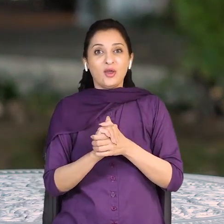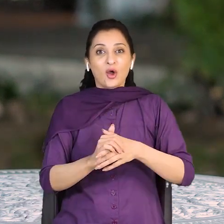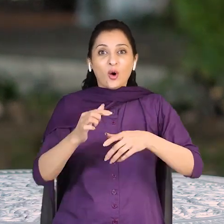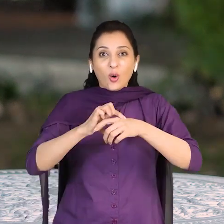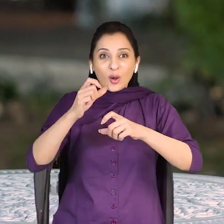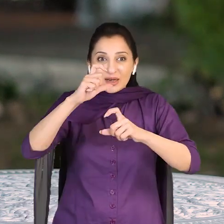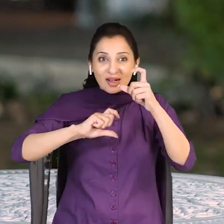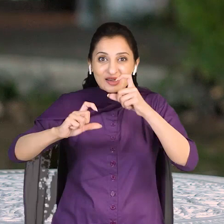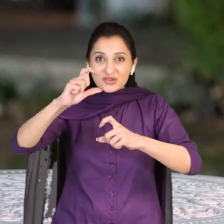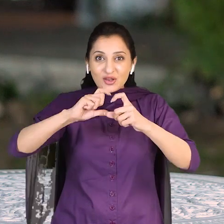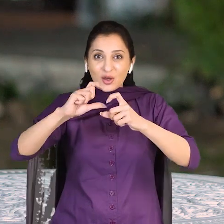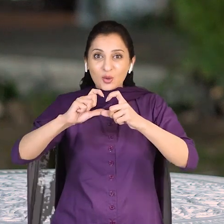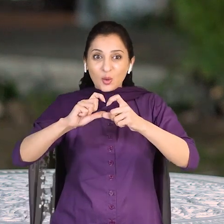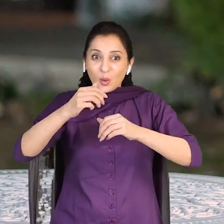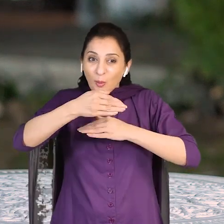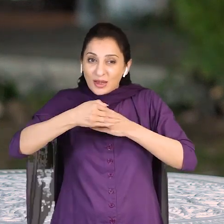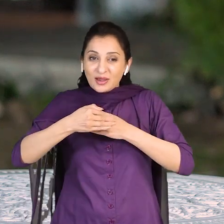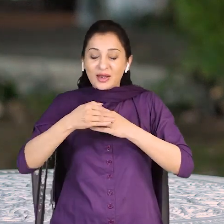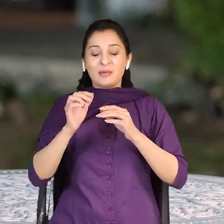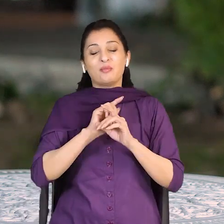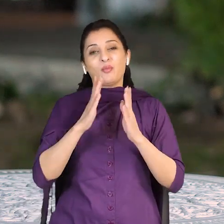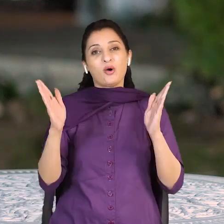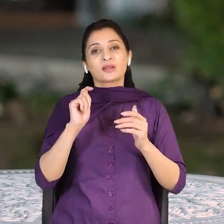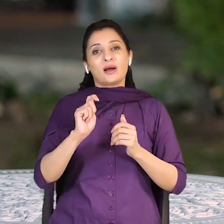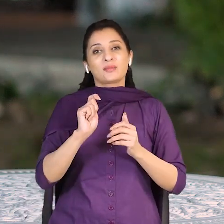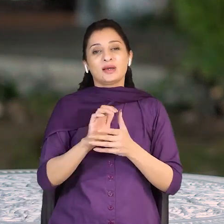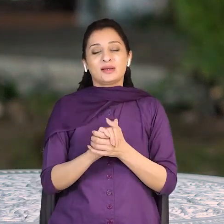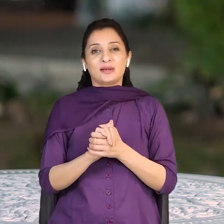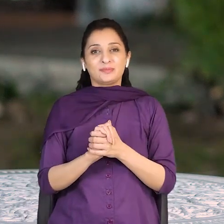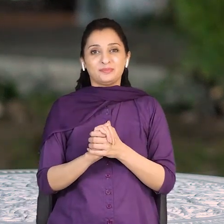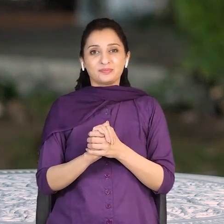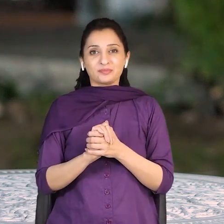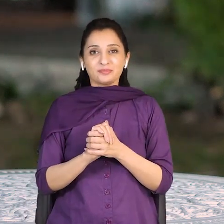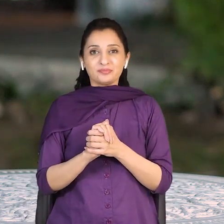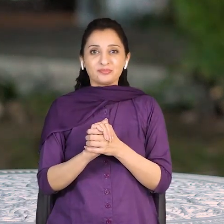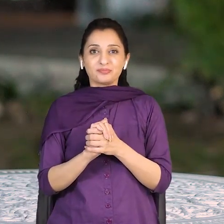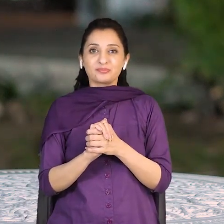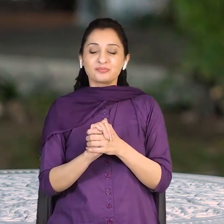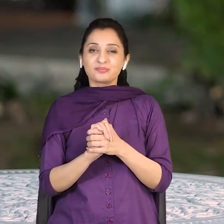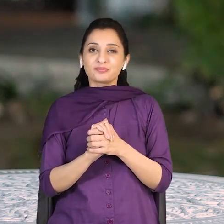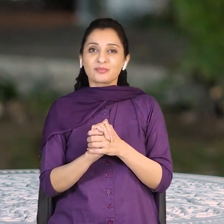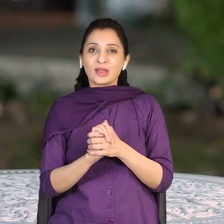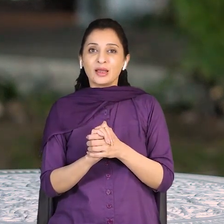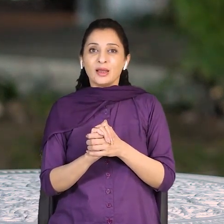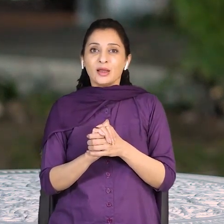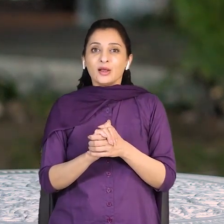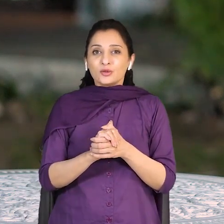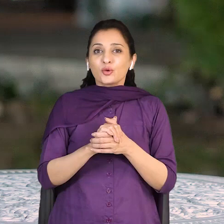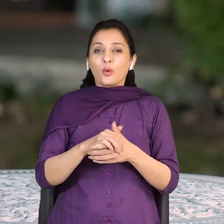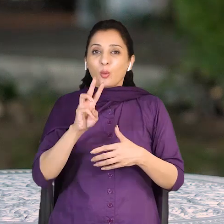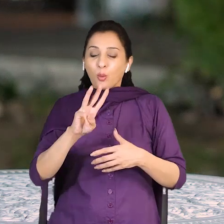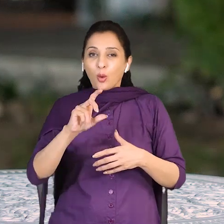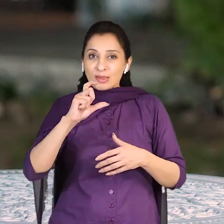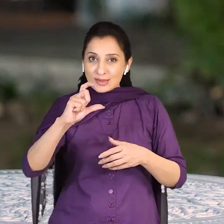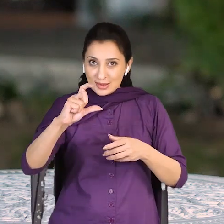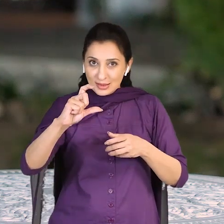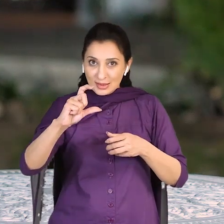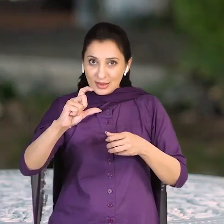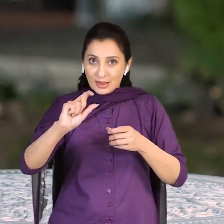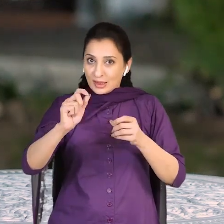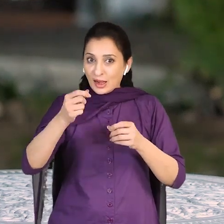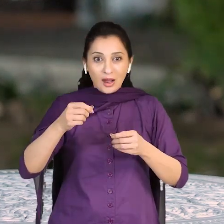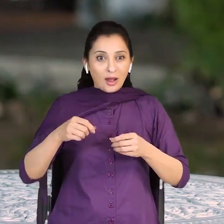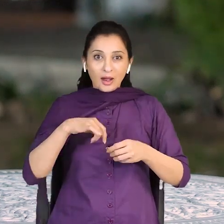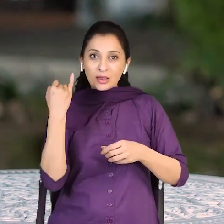चीज़ को जो है अप्रिशिएट किया कि वॉल्ड सिटी जो है इतना काम कर रहा है कंजर्वेशन पे